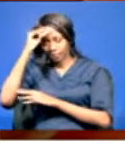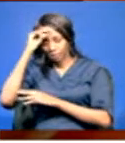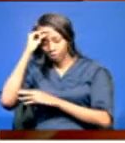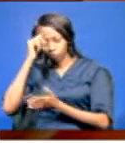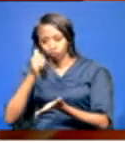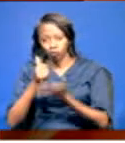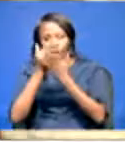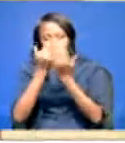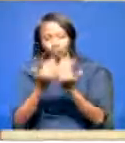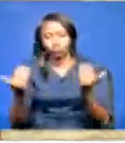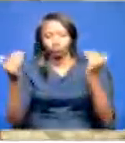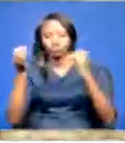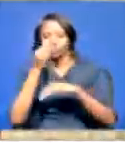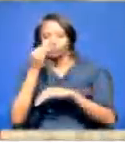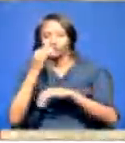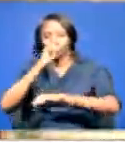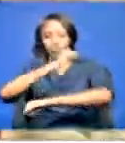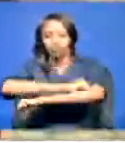shuleni.